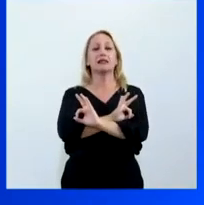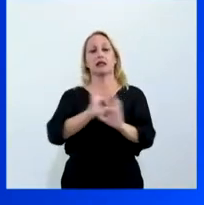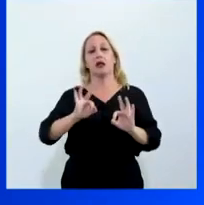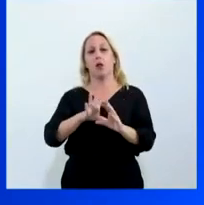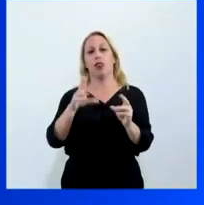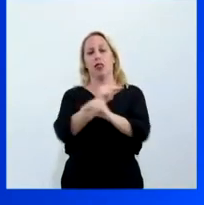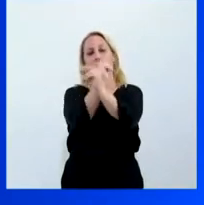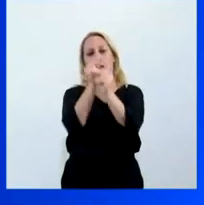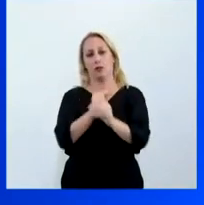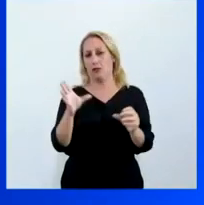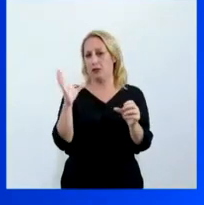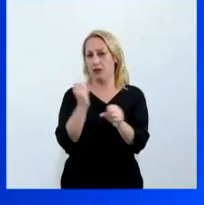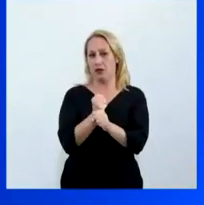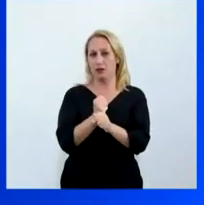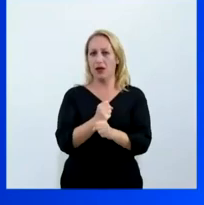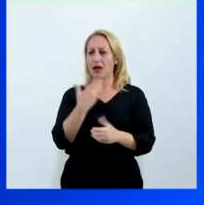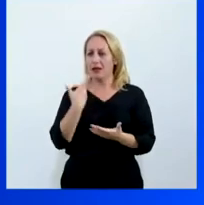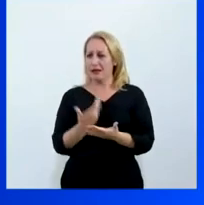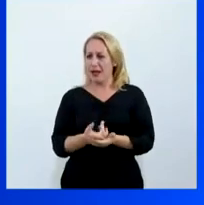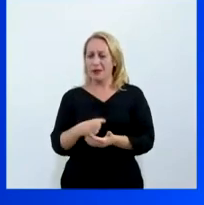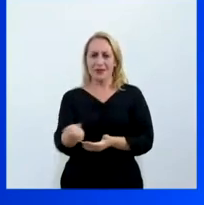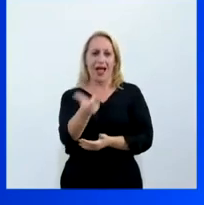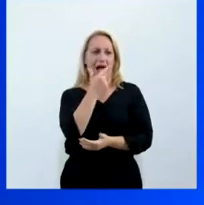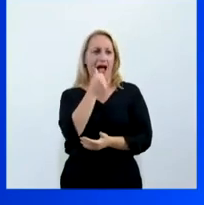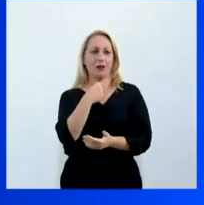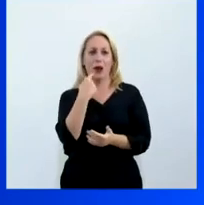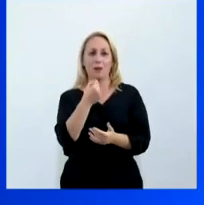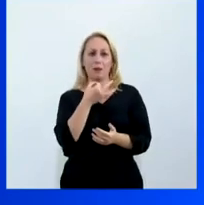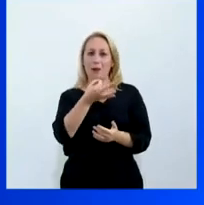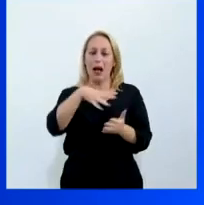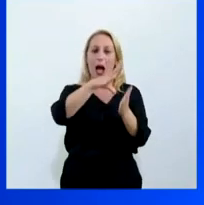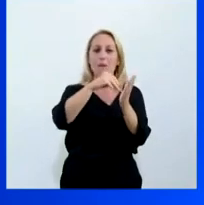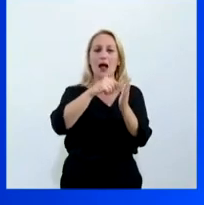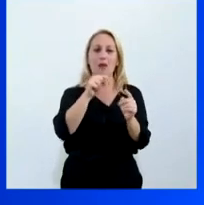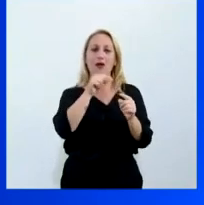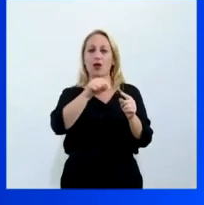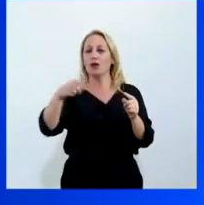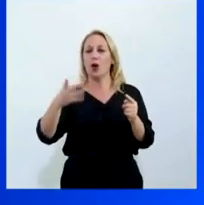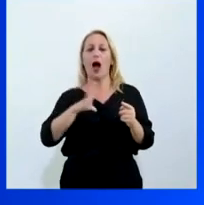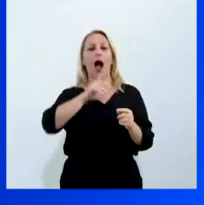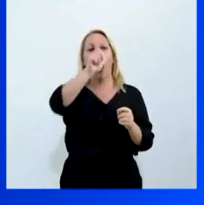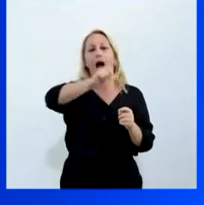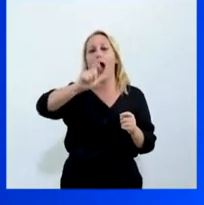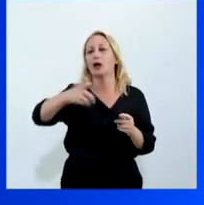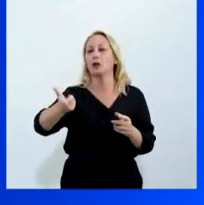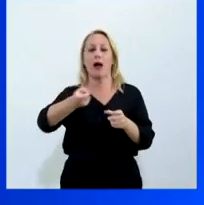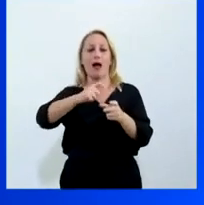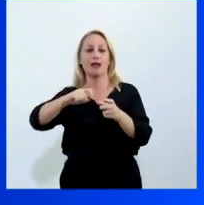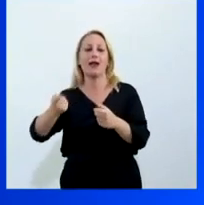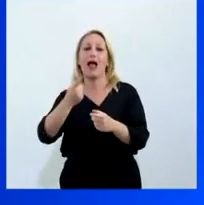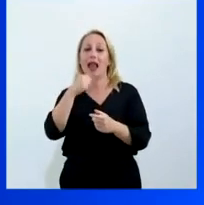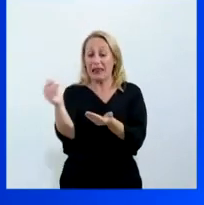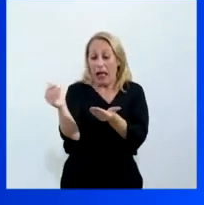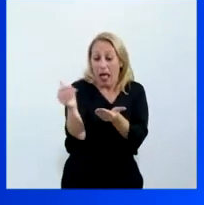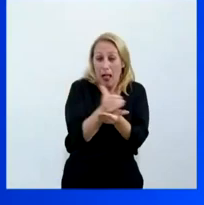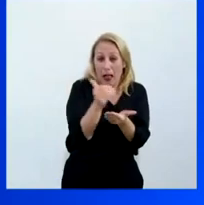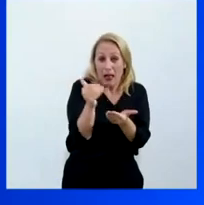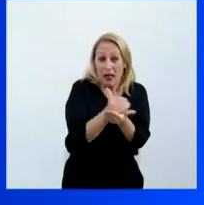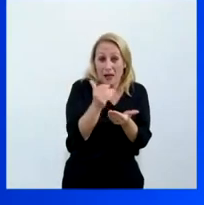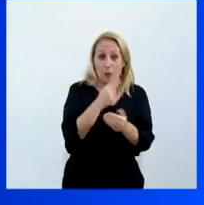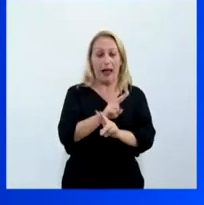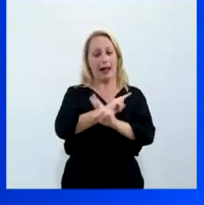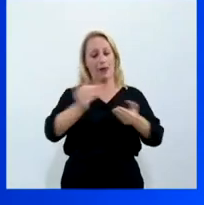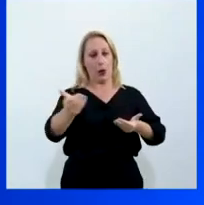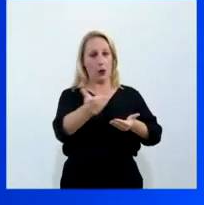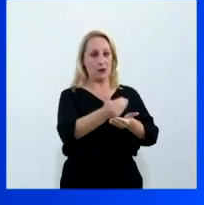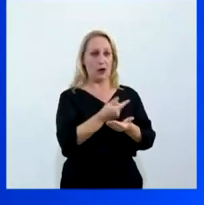δεν δυσκολεύτηκα να δώσω και συγκεκριμένα παραδείγματα κατηγοριών συμπολιτών μας που δηλώνουν ελάχιστα εισοδήματα, καθαρά